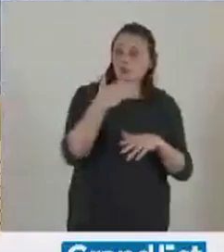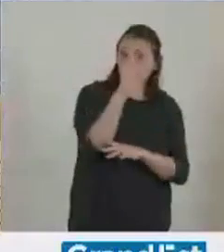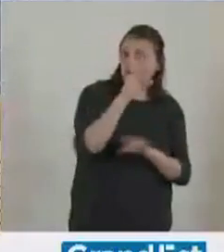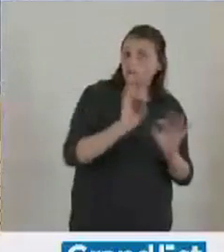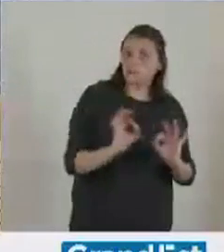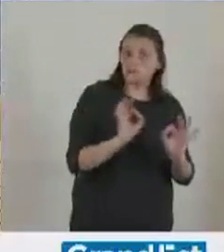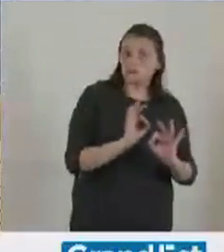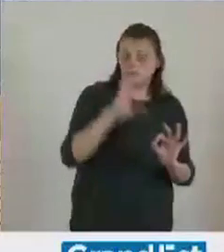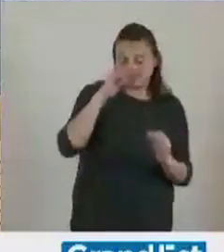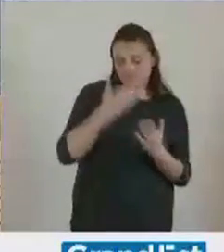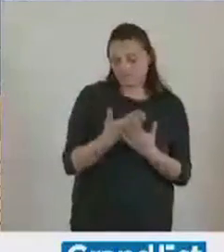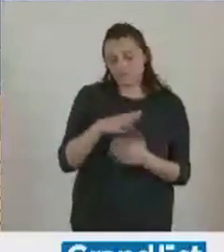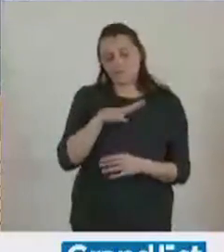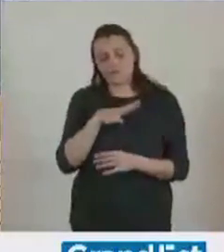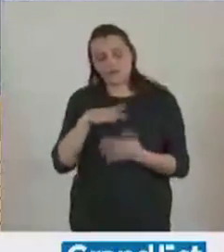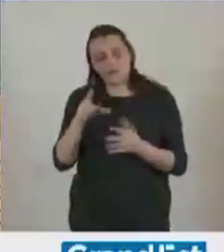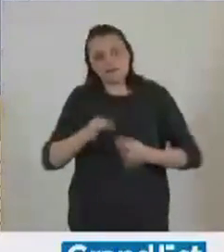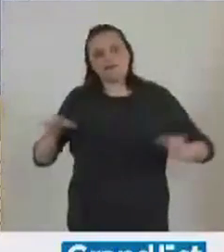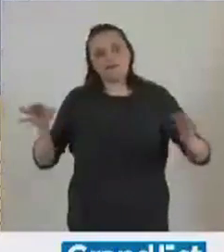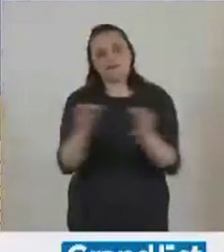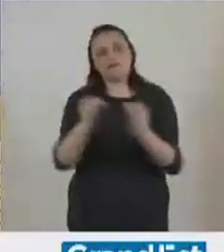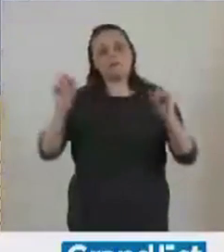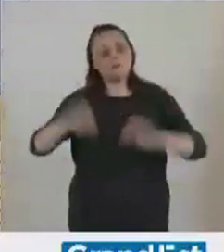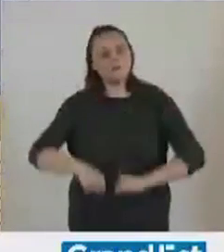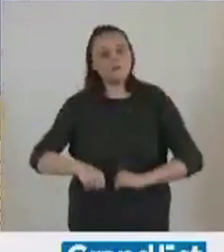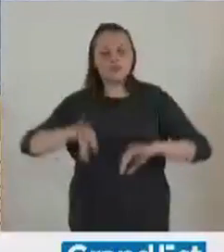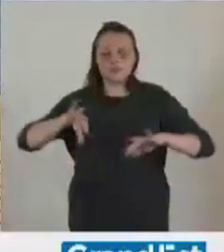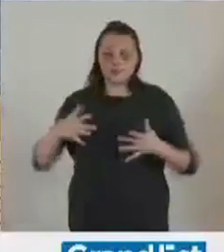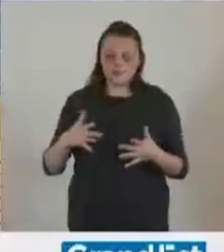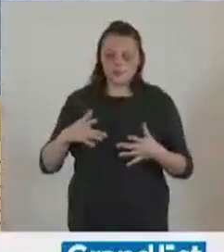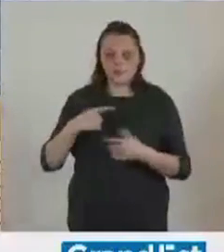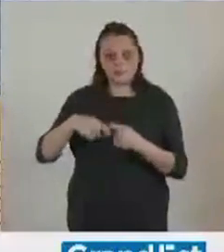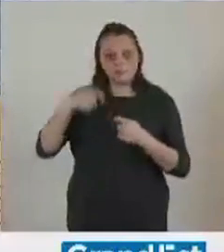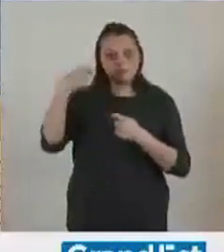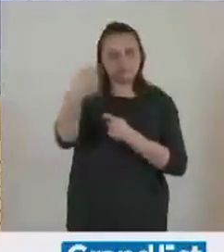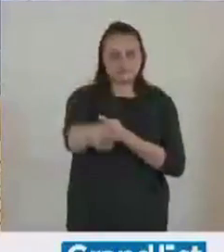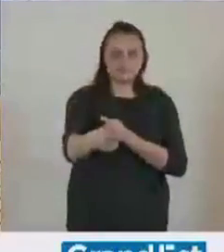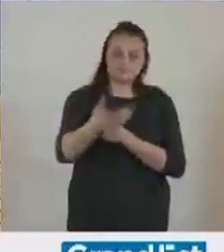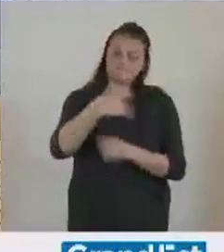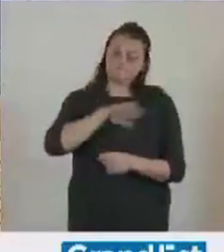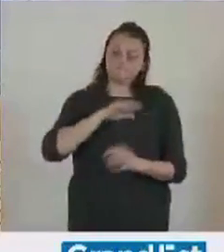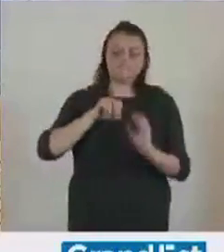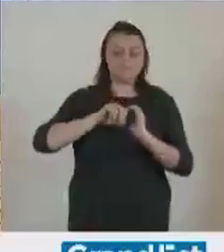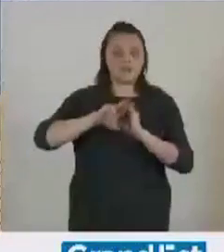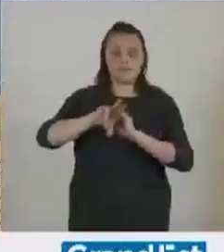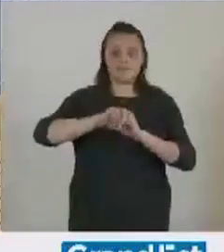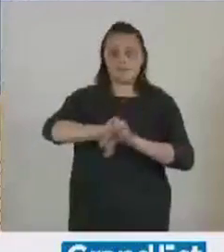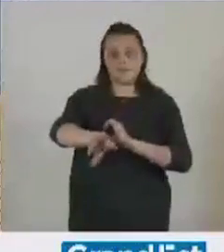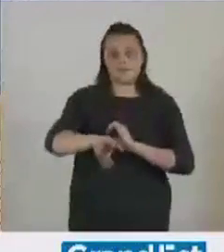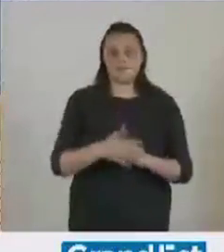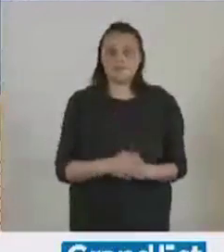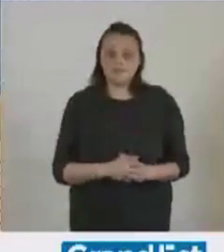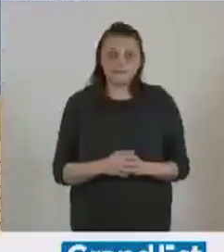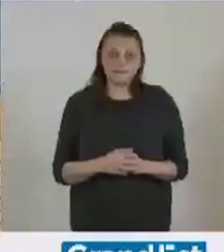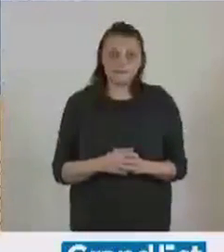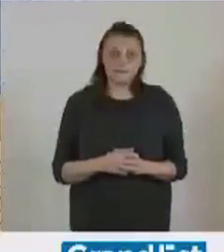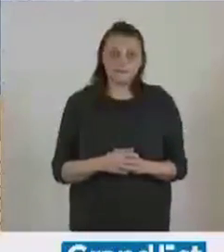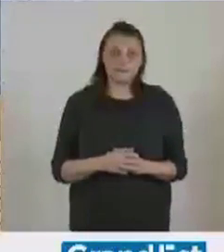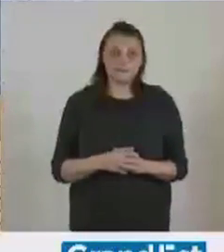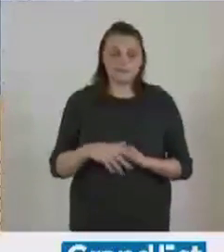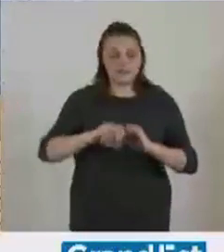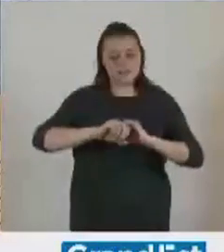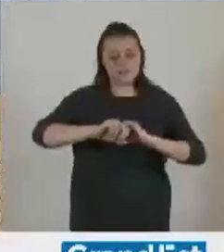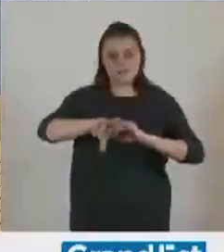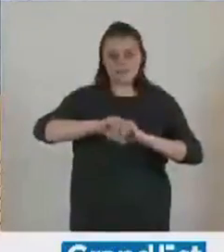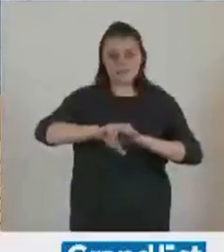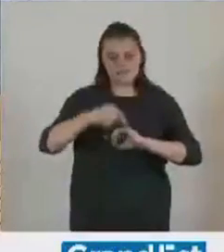peut avoir qu'une réponse efficace et durable. Je veux bien entendu parler de la fibre optique. Cette fibre optique était objectivement